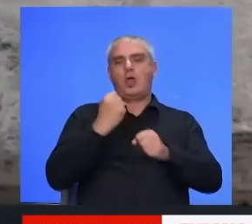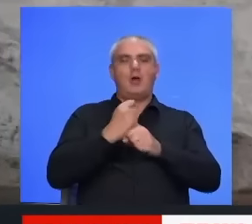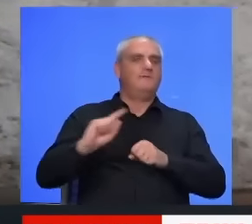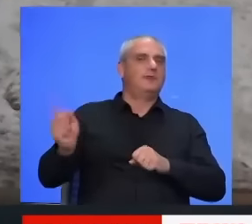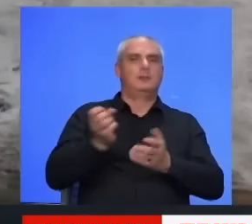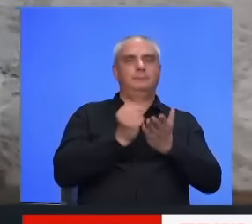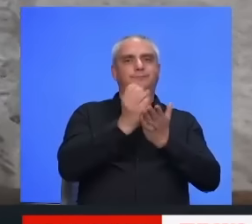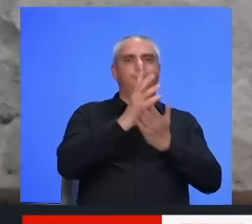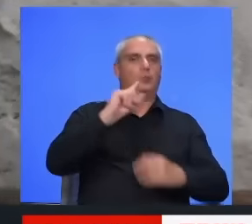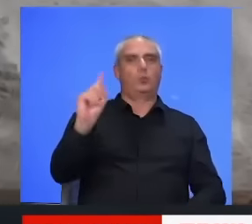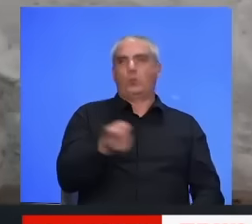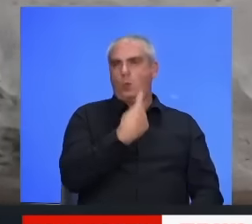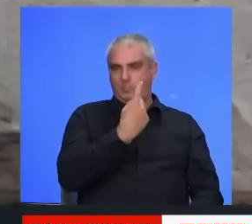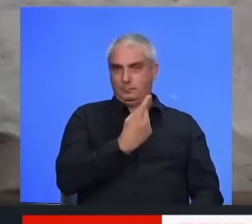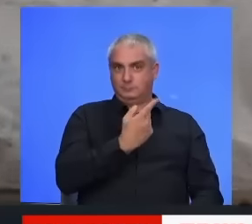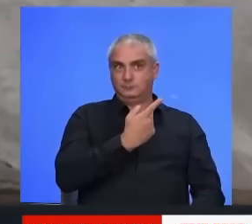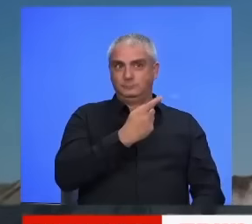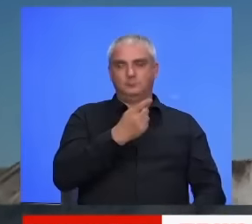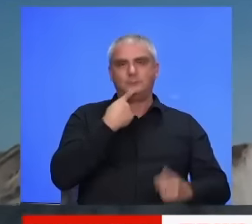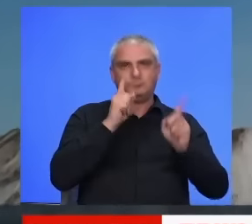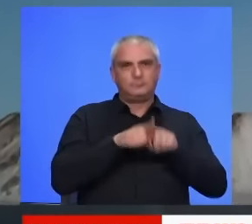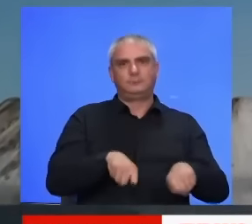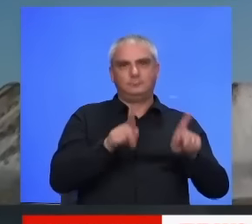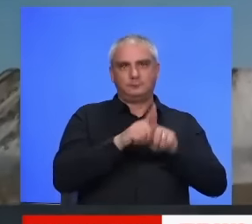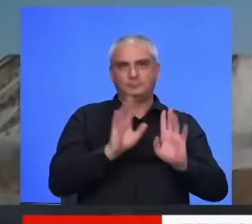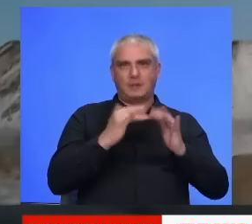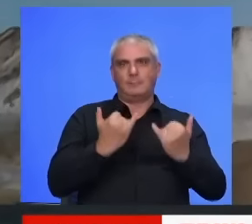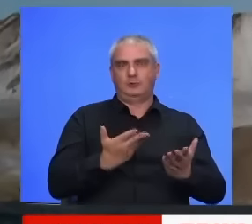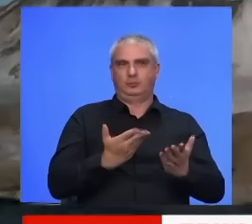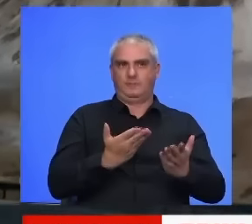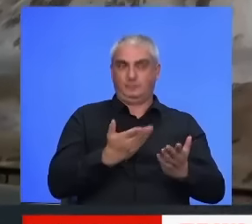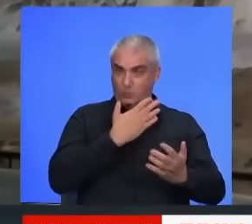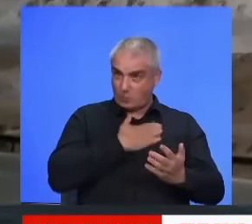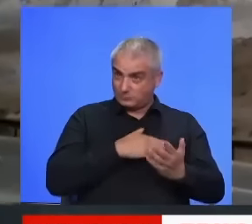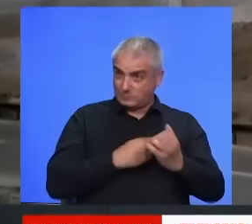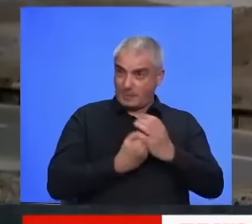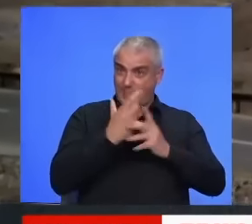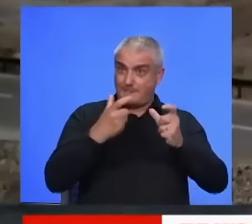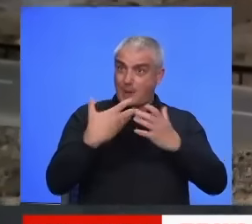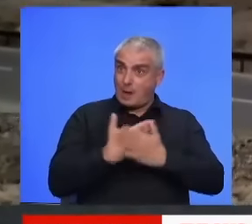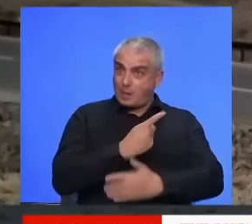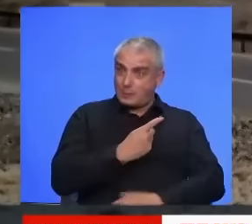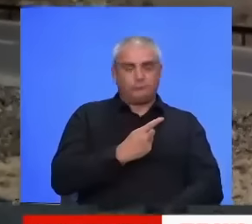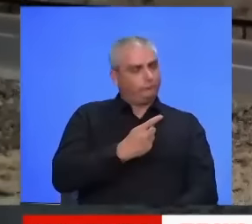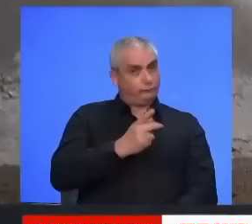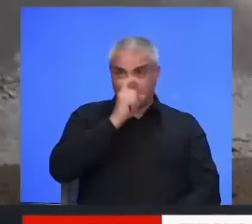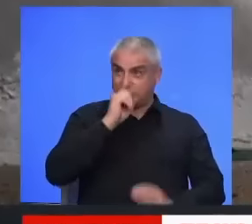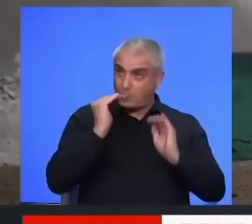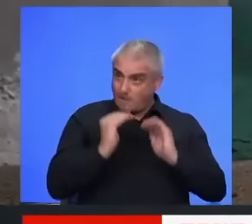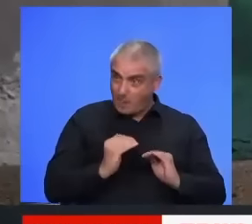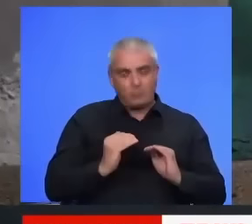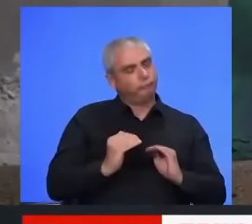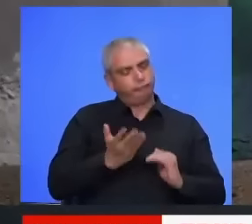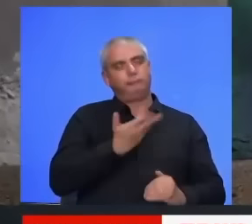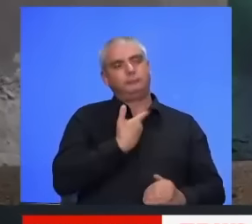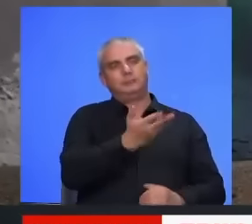ילכו הביתה. אותו פזמון חוזר גם עכשיו. אתם רוצים שנקים בריכה חדשה, פחות מזהמת, תנו לנו